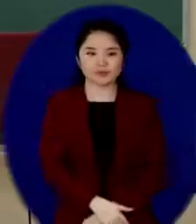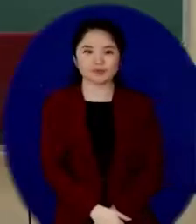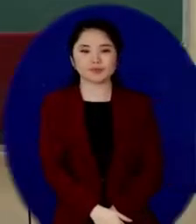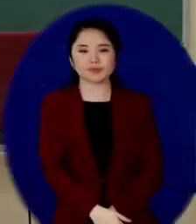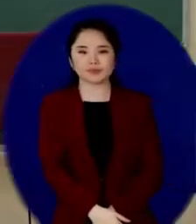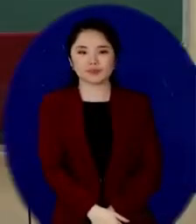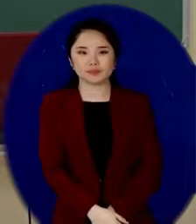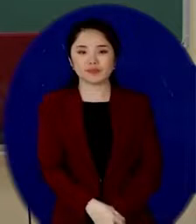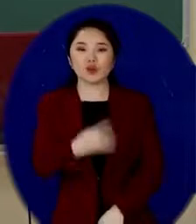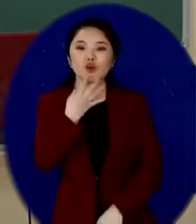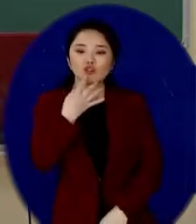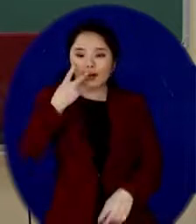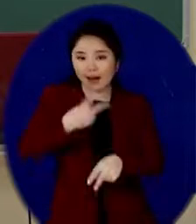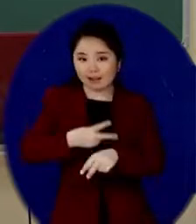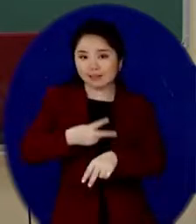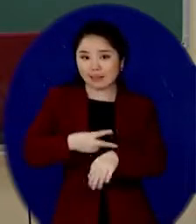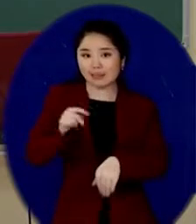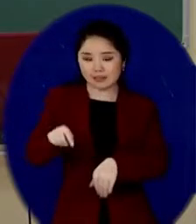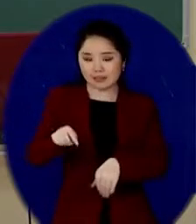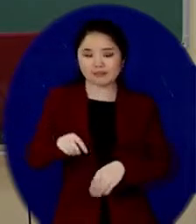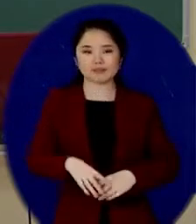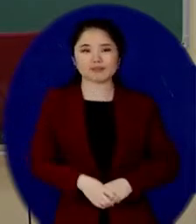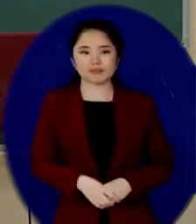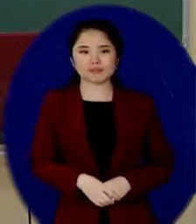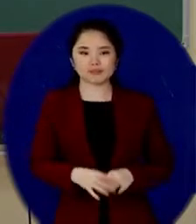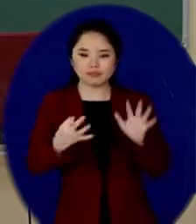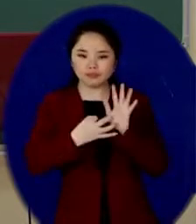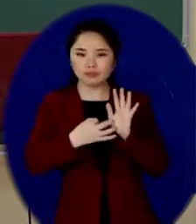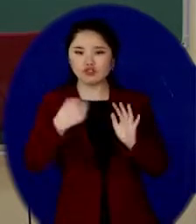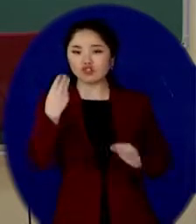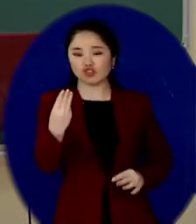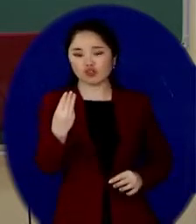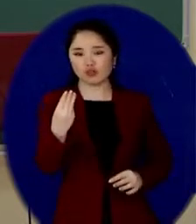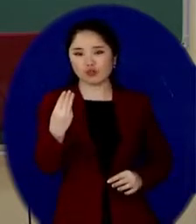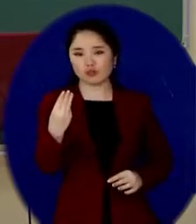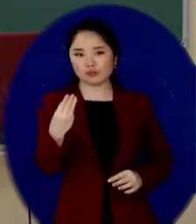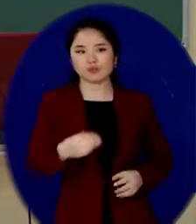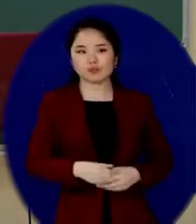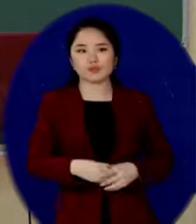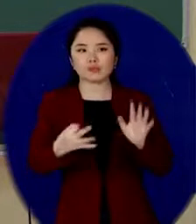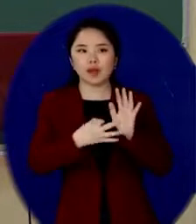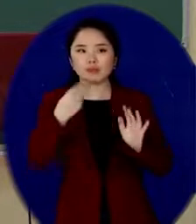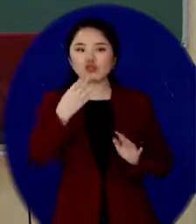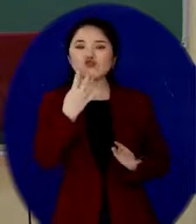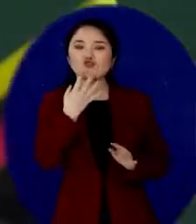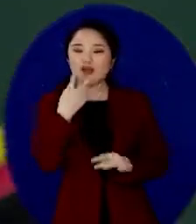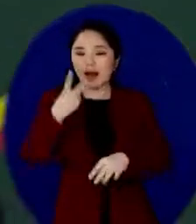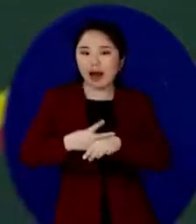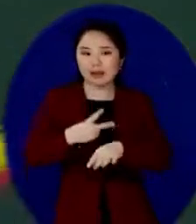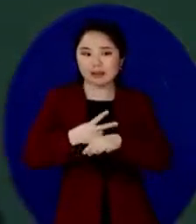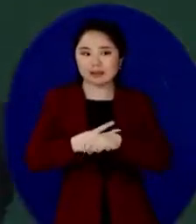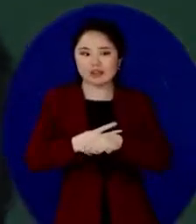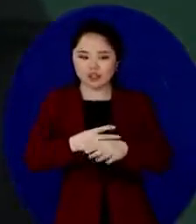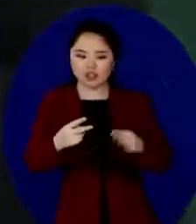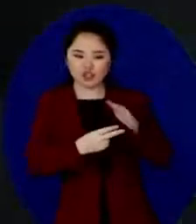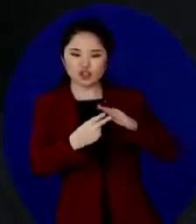За, өнгийн харандаанаасаа 8 ширхэг өнгийн харандааг